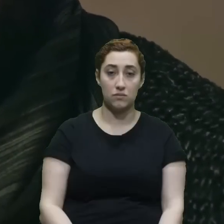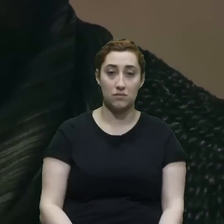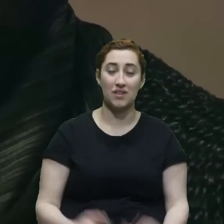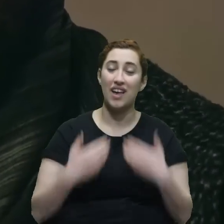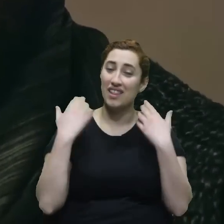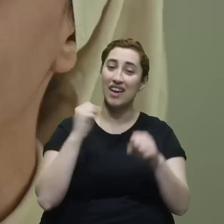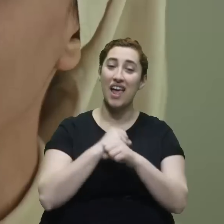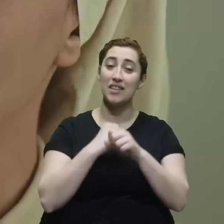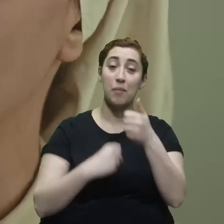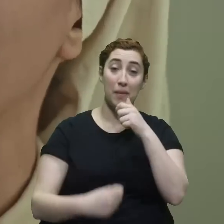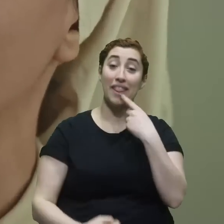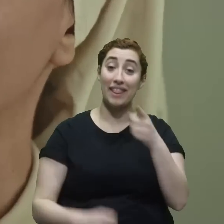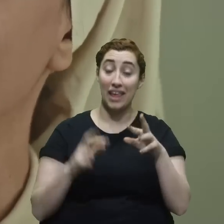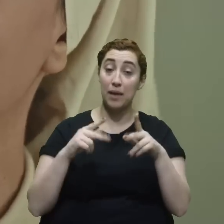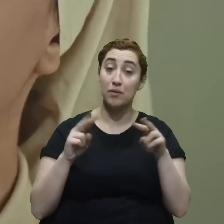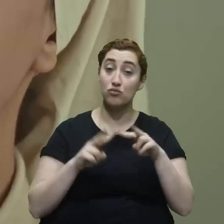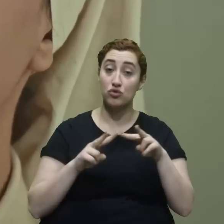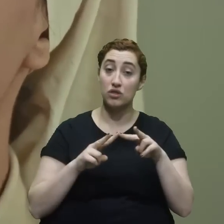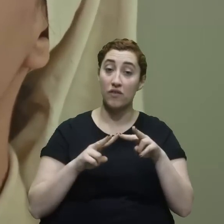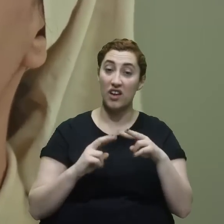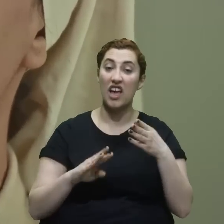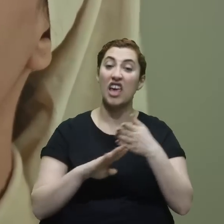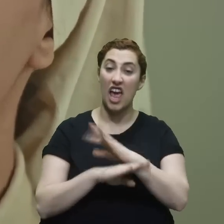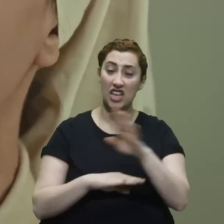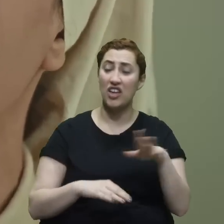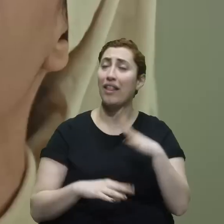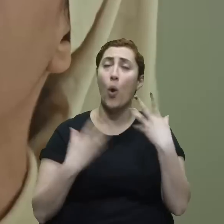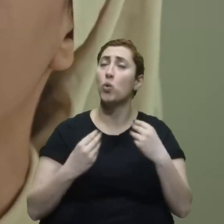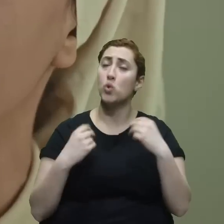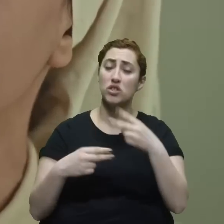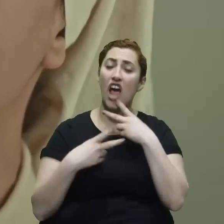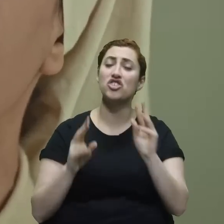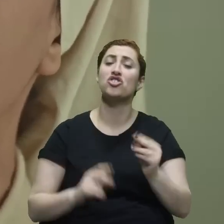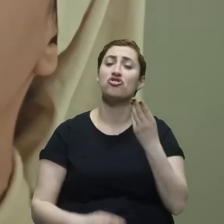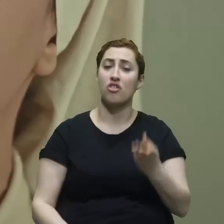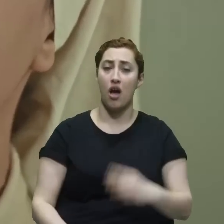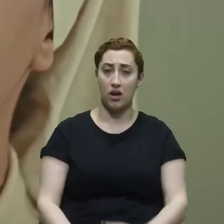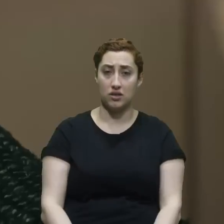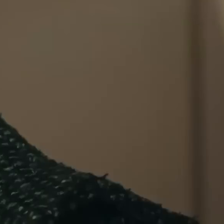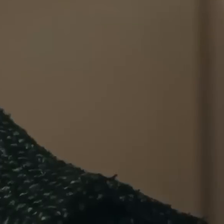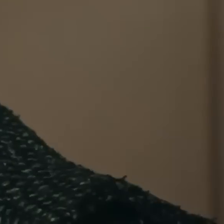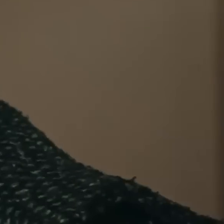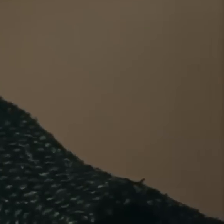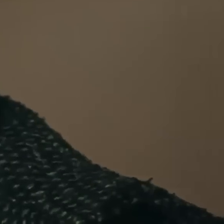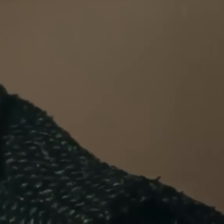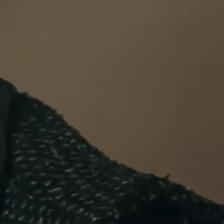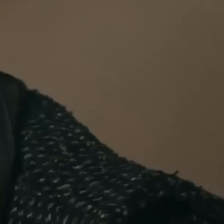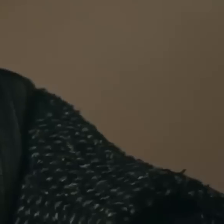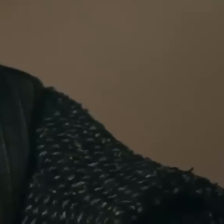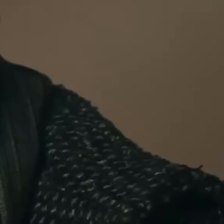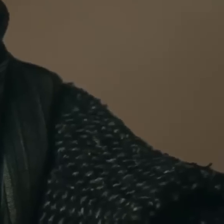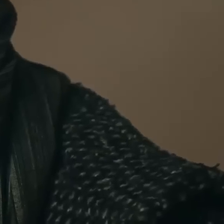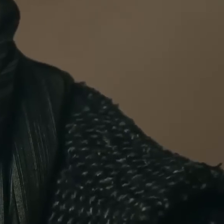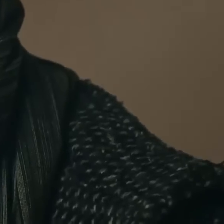Kadı Gıyasettin babanın dediği gibi Mustafa. Gerçekler er geç ortaya çıkar. Mustafa mahcup bakışlarını